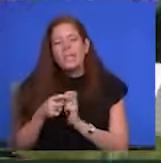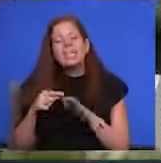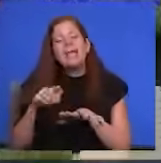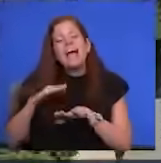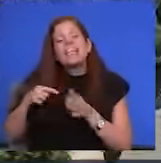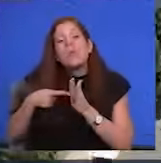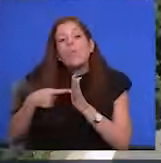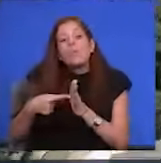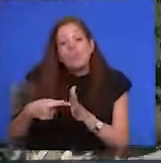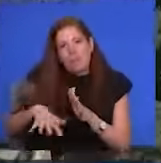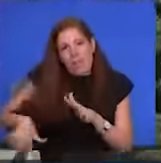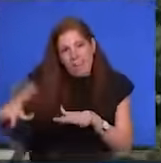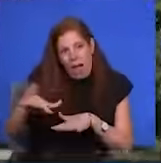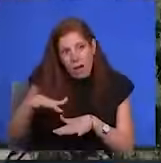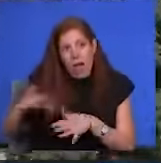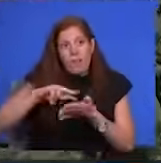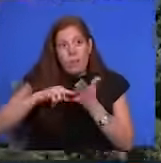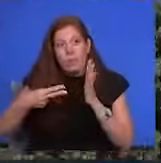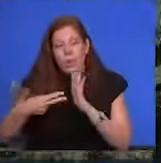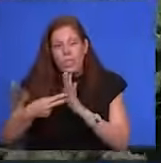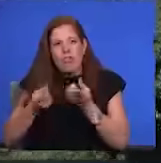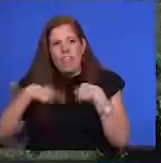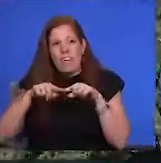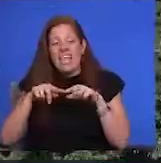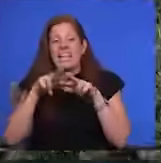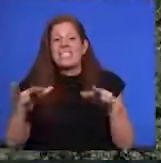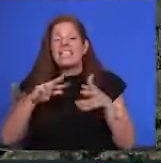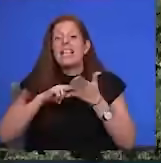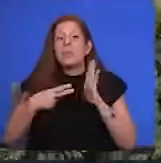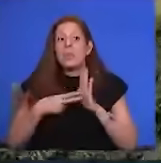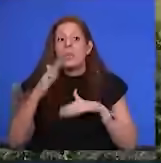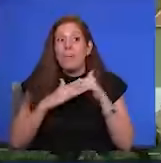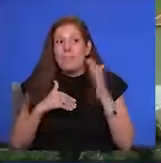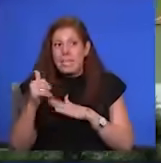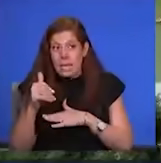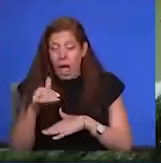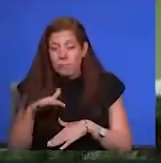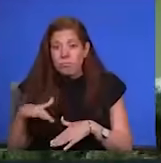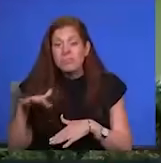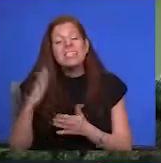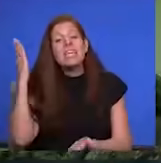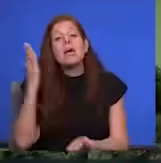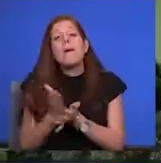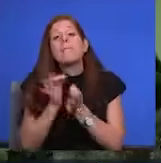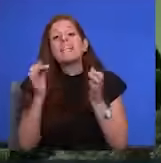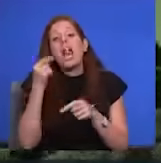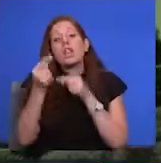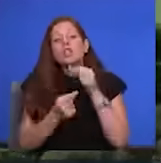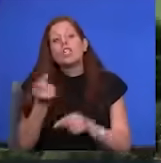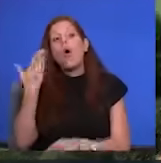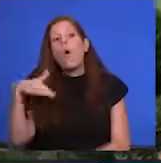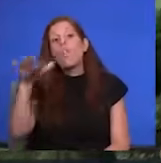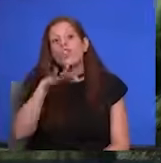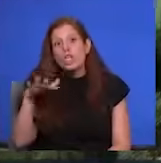אבל בתוכנית של הוותמ"ל, הוועדה הארצית לתכנון ובנייה של מתחמים מועדפים לדיור, נקבע בתחילת השנה שרוב השטח של